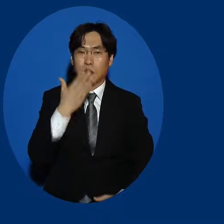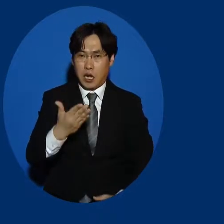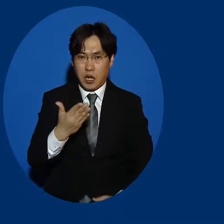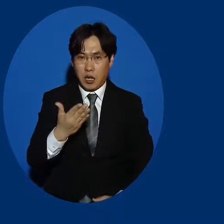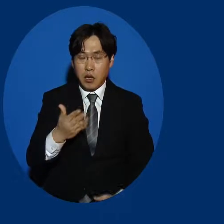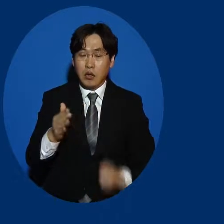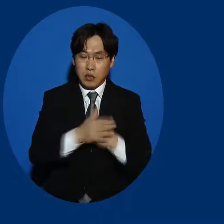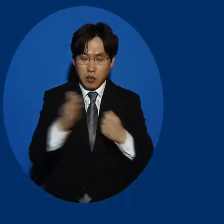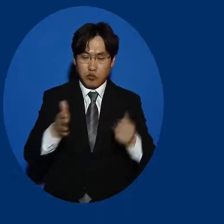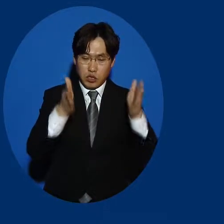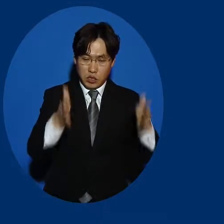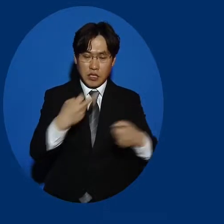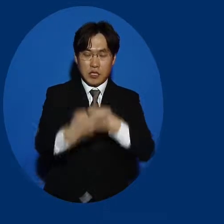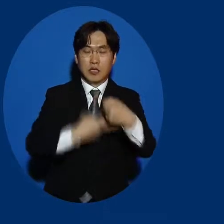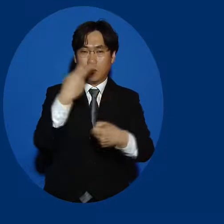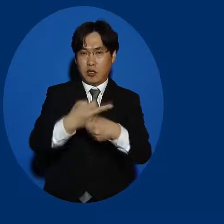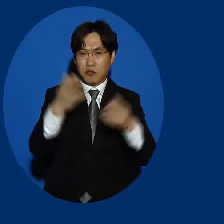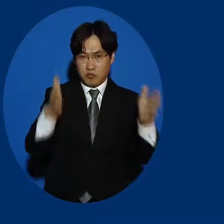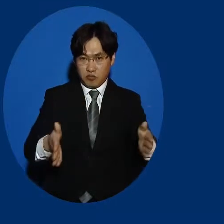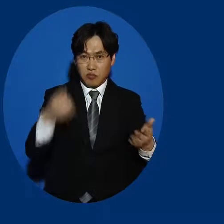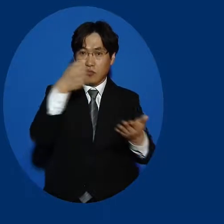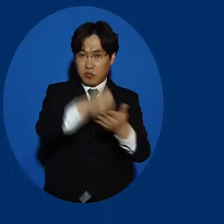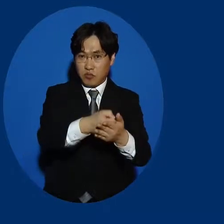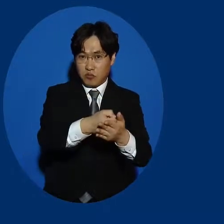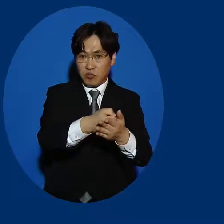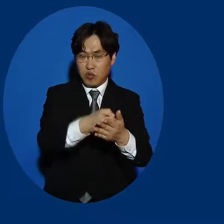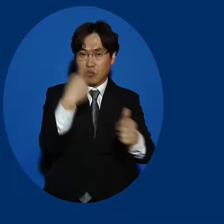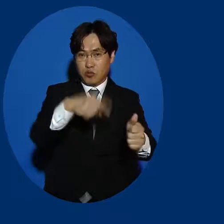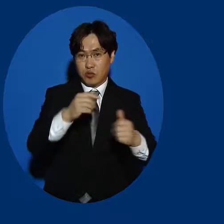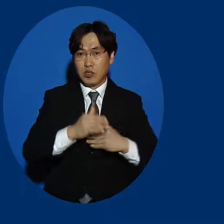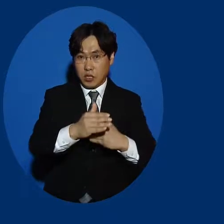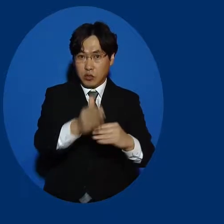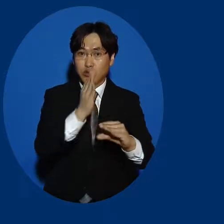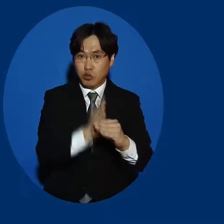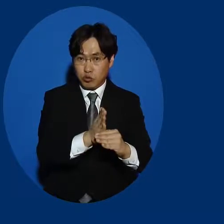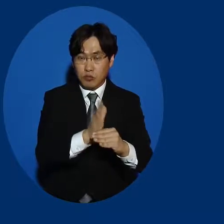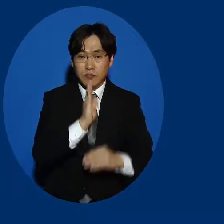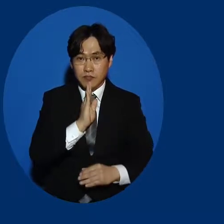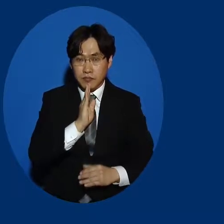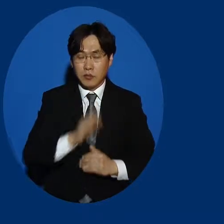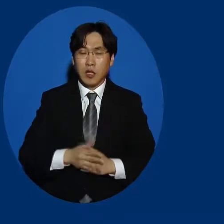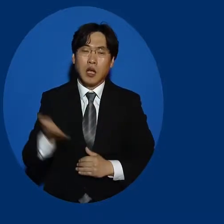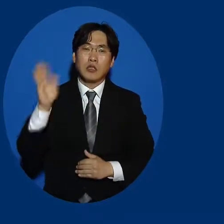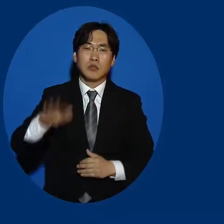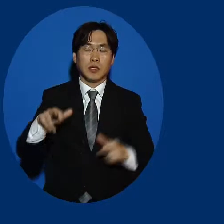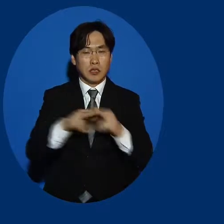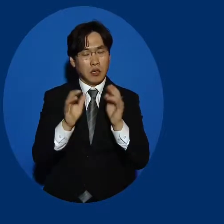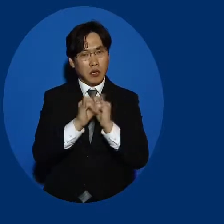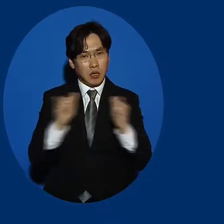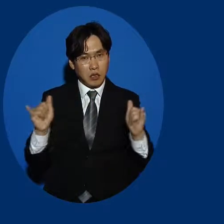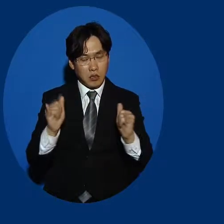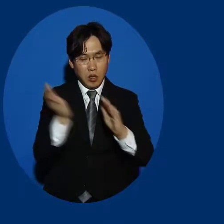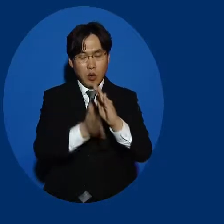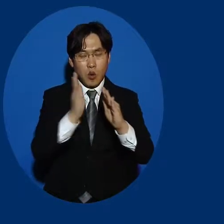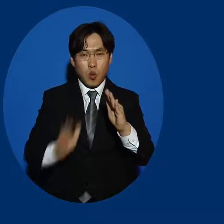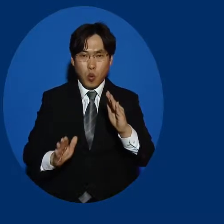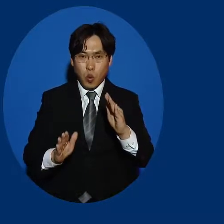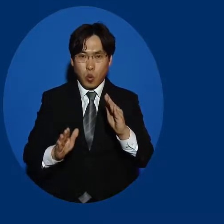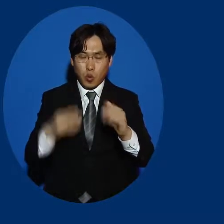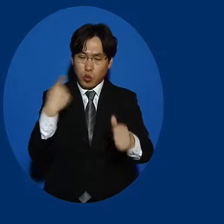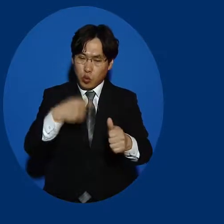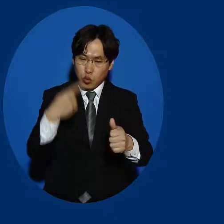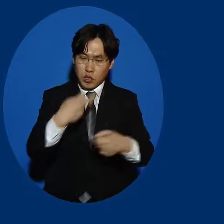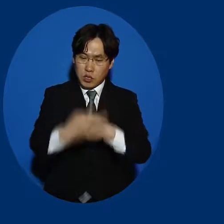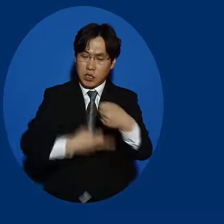교육 기한을 정해놓은 겁니다. 자, 그런데 장애인에게도 이 공교육의 12년이